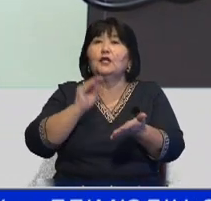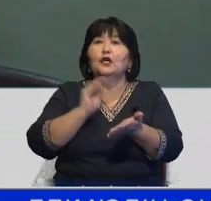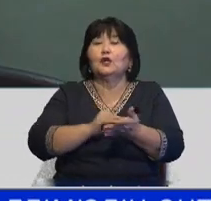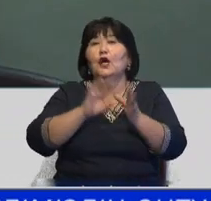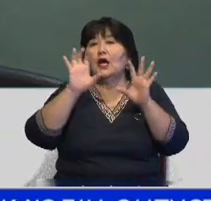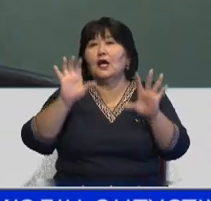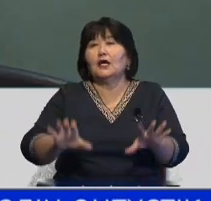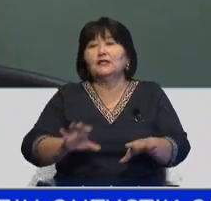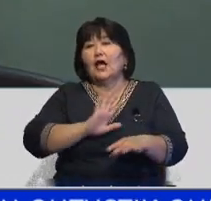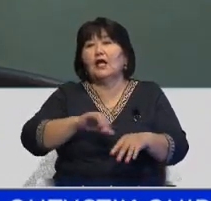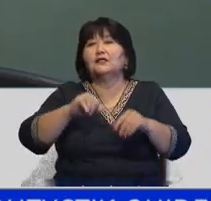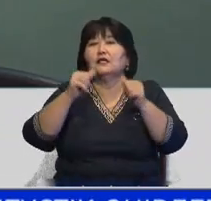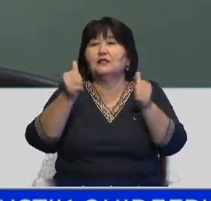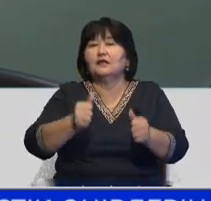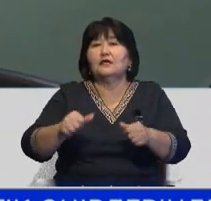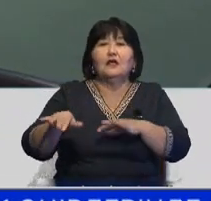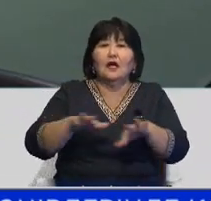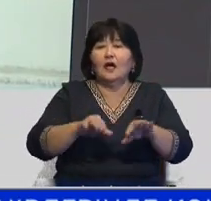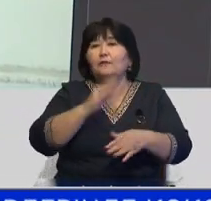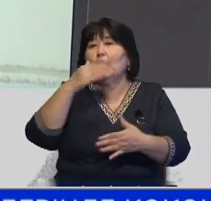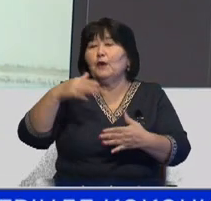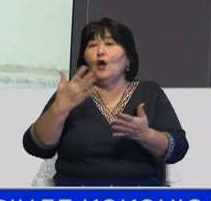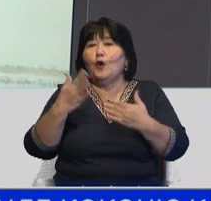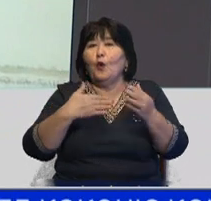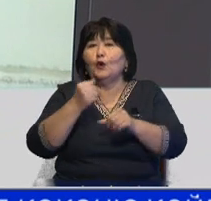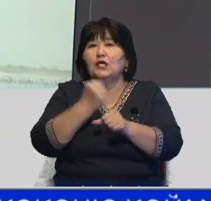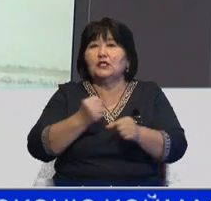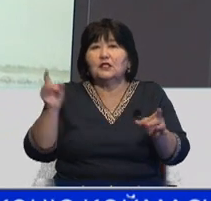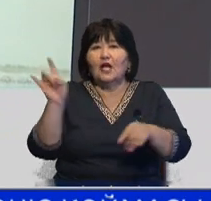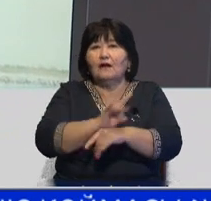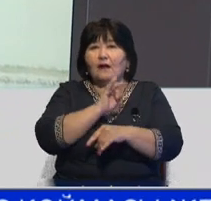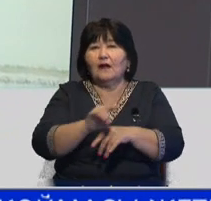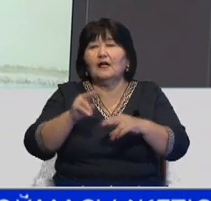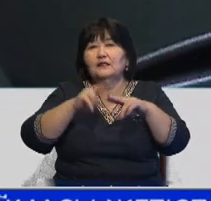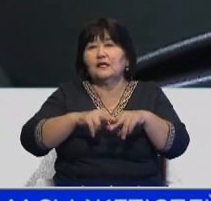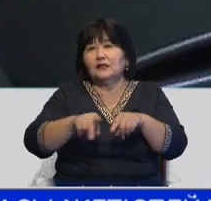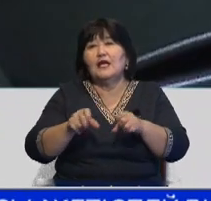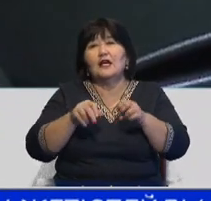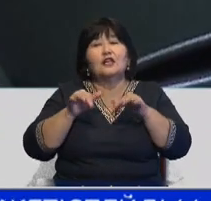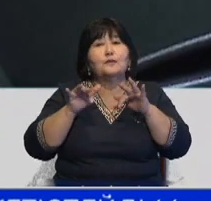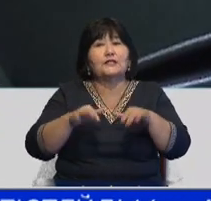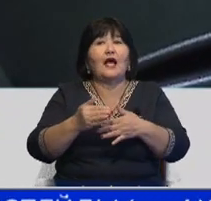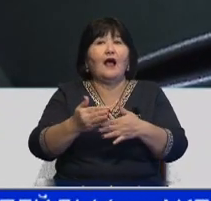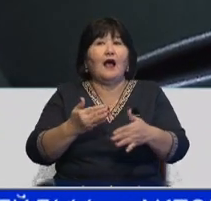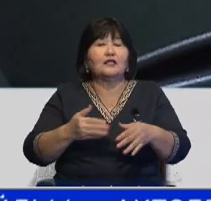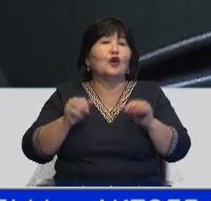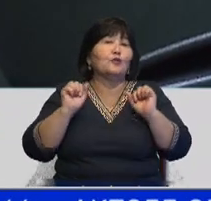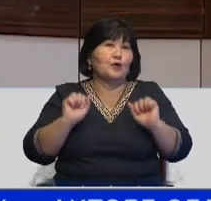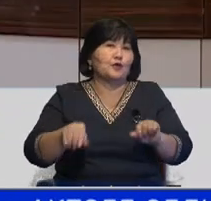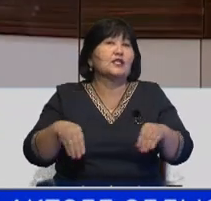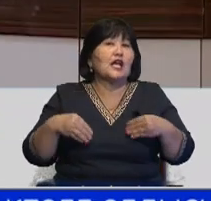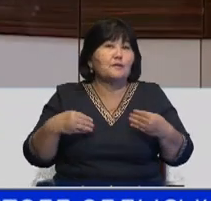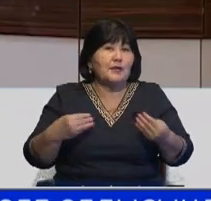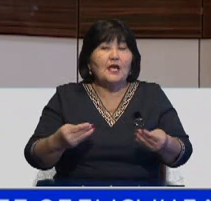заңсыз құжаттау фактілерін болдырмауға, құжаттарды қолдан жасау мен алаяқтық және өзге де қылмыстық әрекеттердің алдын алуға мүмкіндік